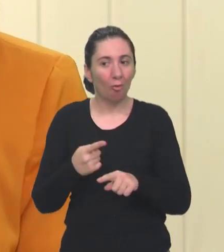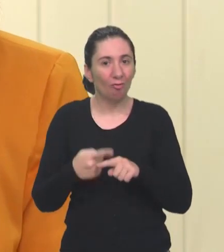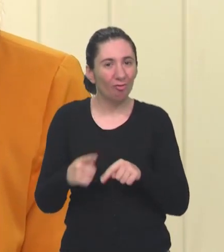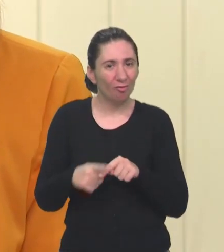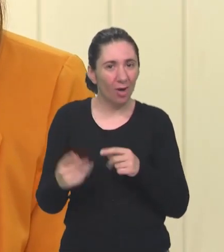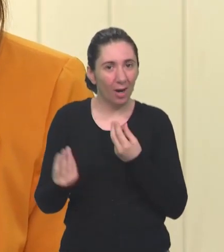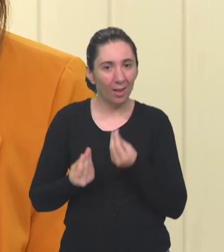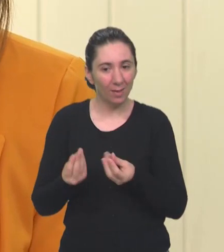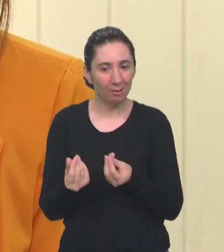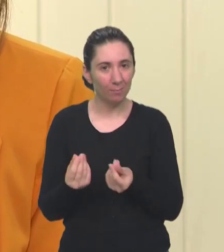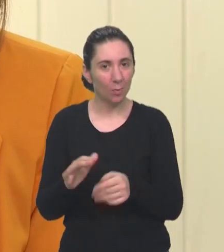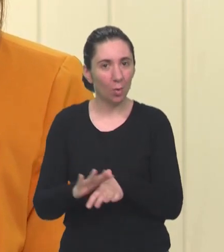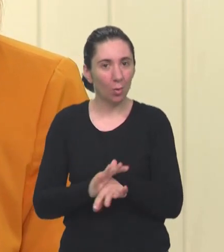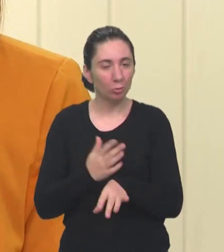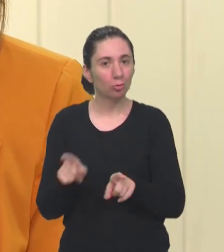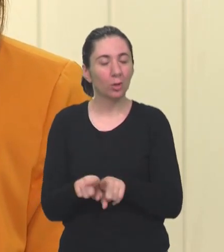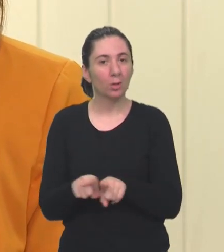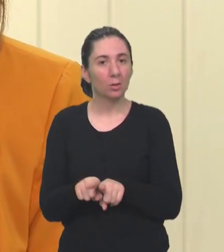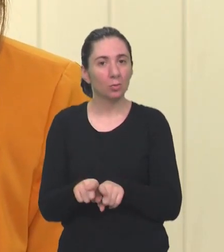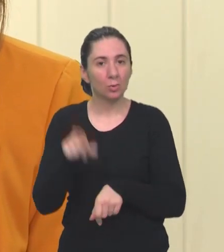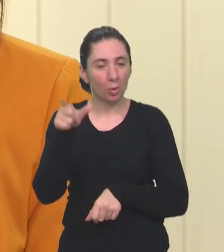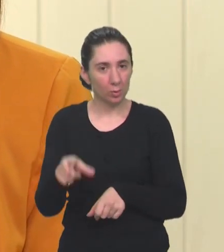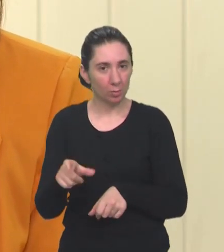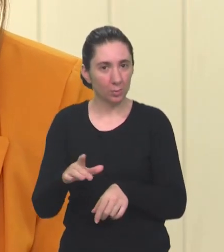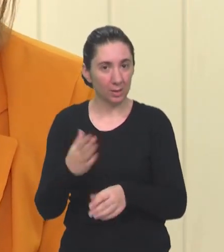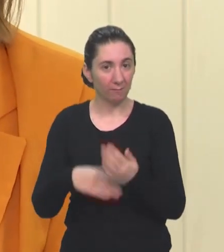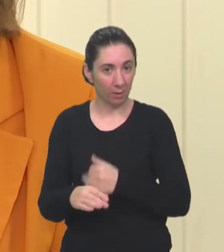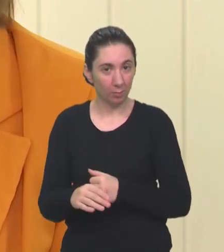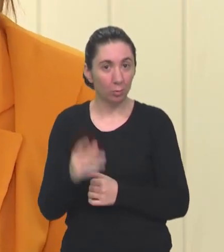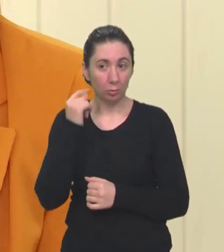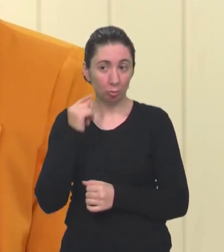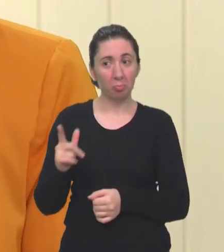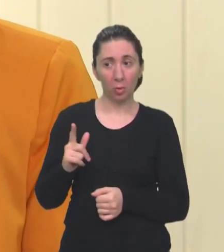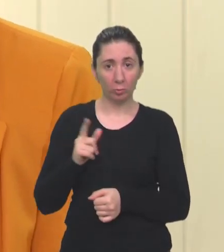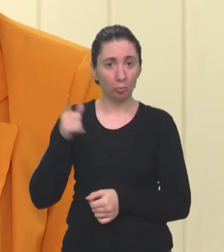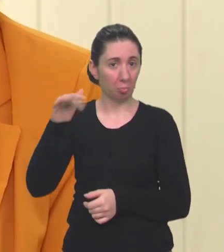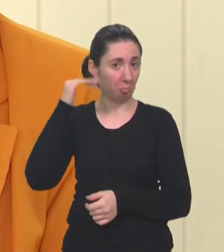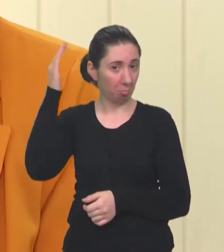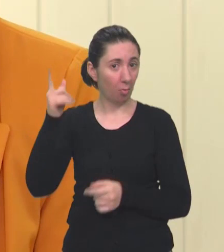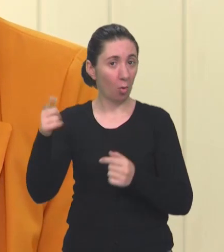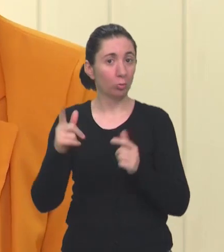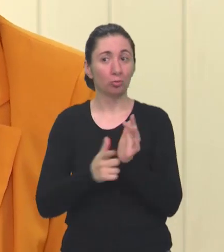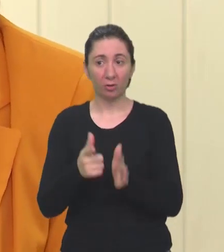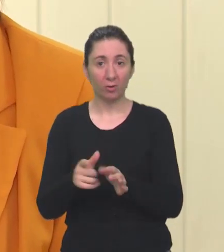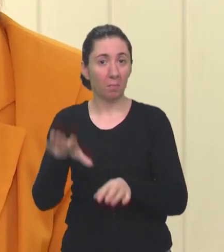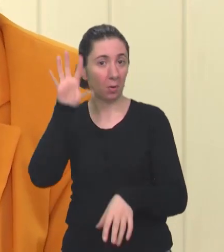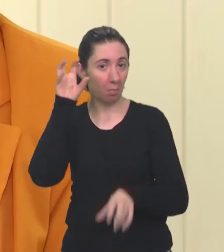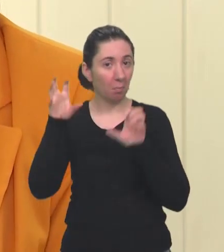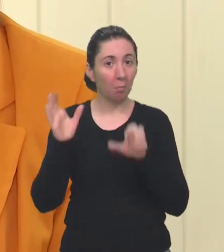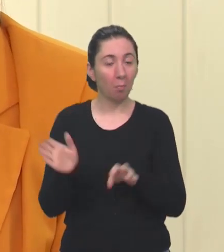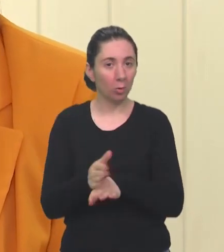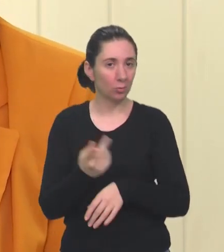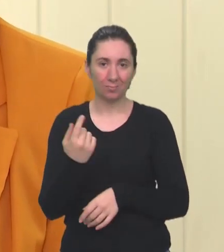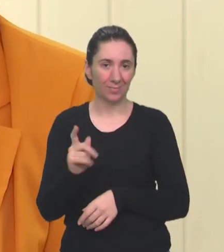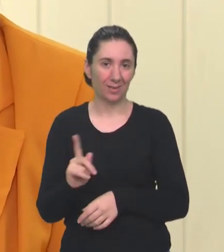falim točno nekakav onaj osjećaj isto za osobu s invaliditetom, iako bi čovjek očekivao da su oni to već s vremenom